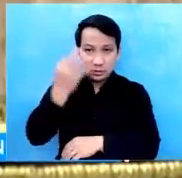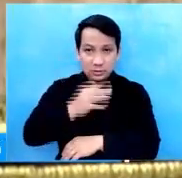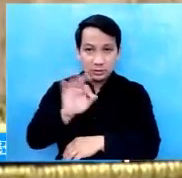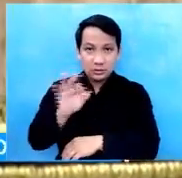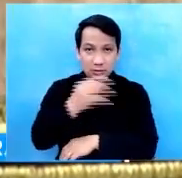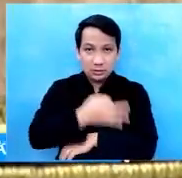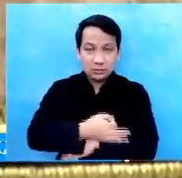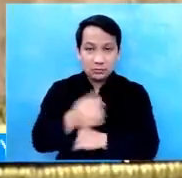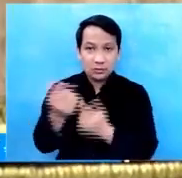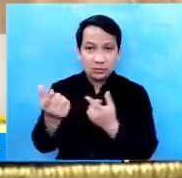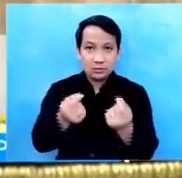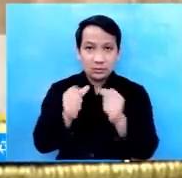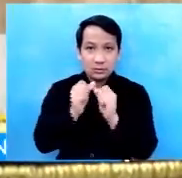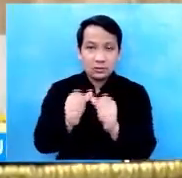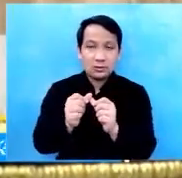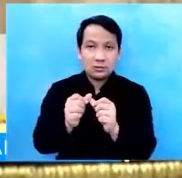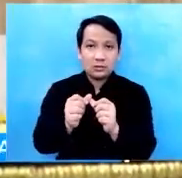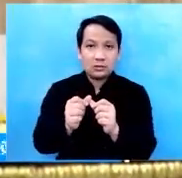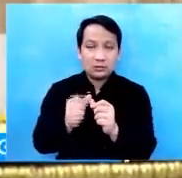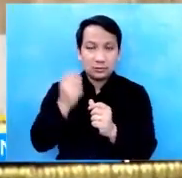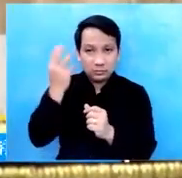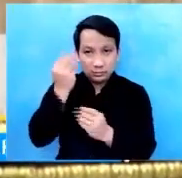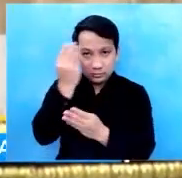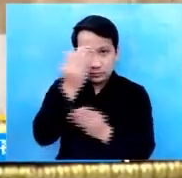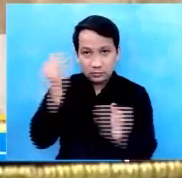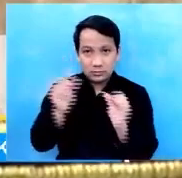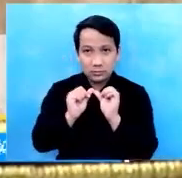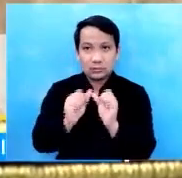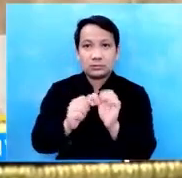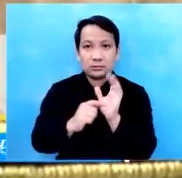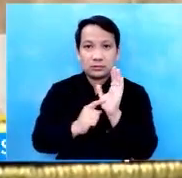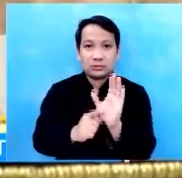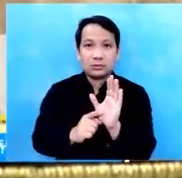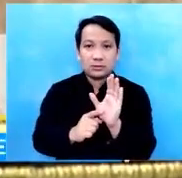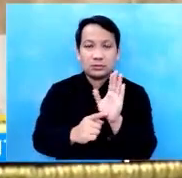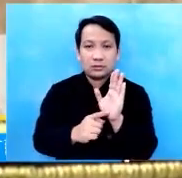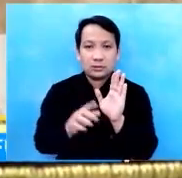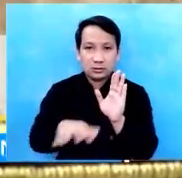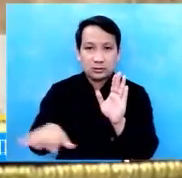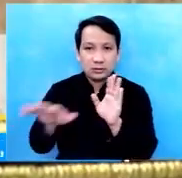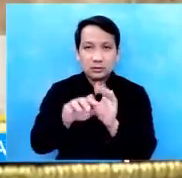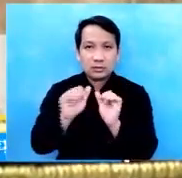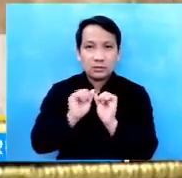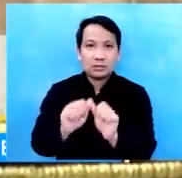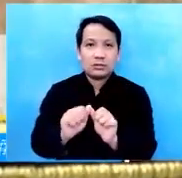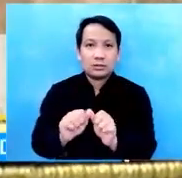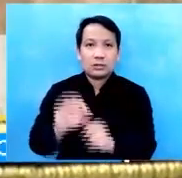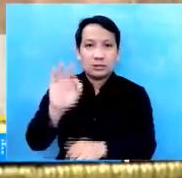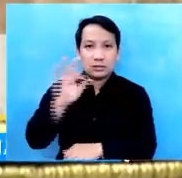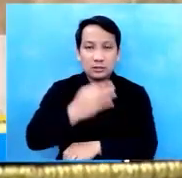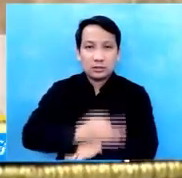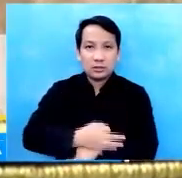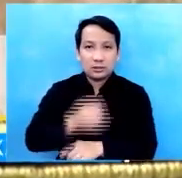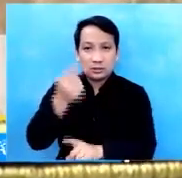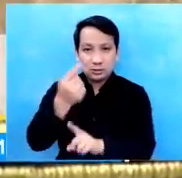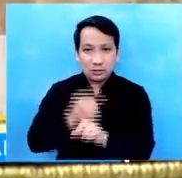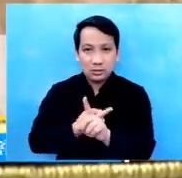na ating pagsisimba ay sagisag ng siyam na